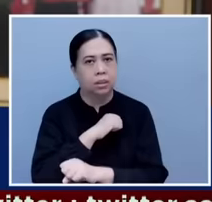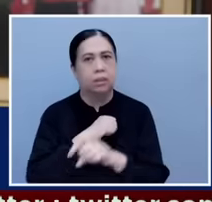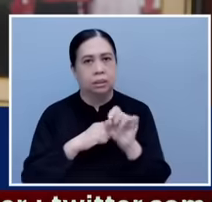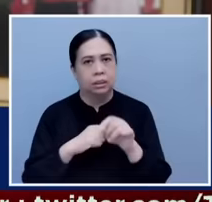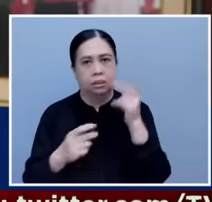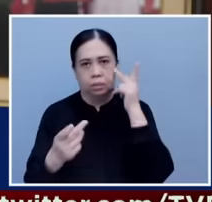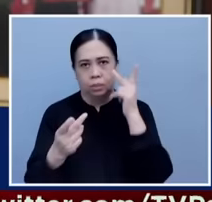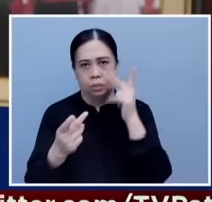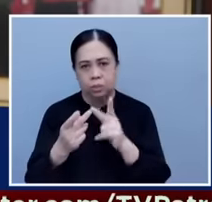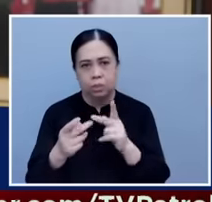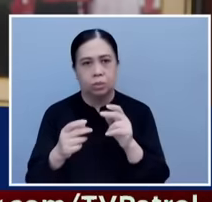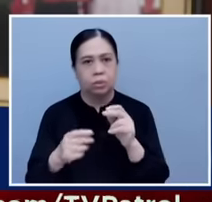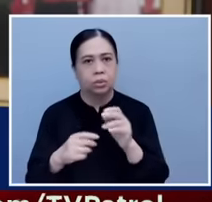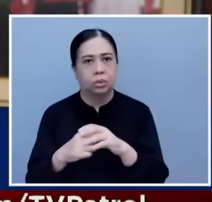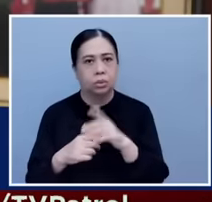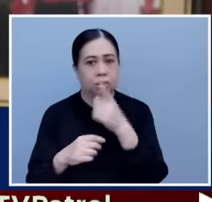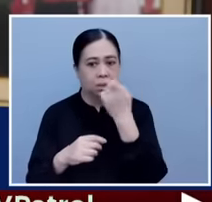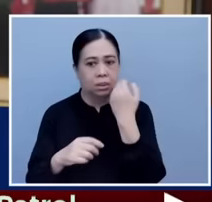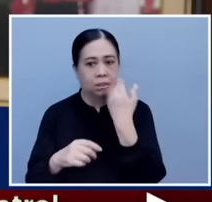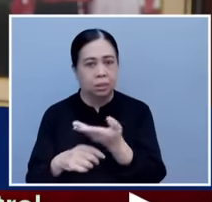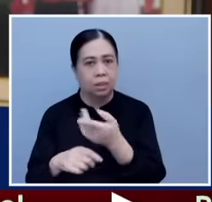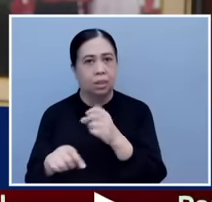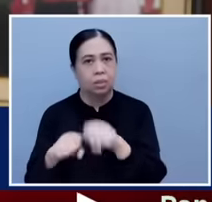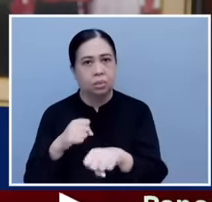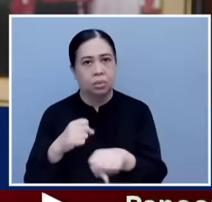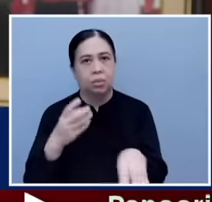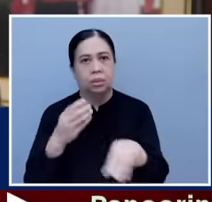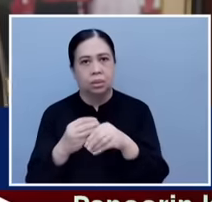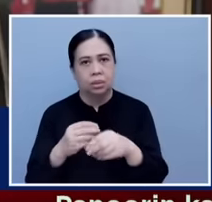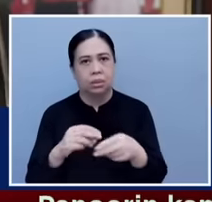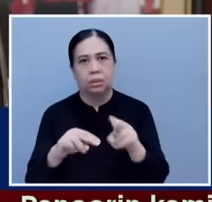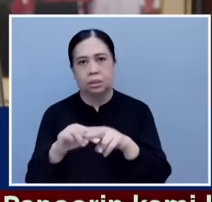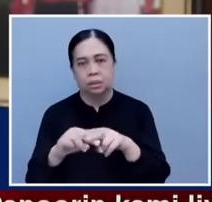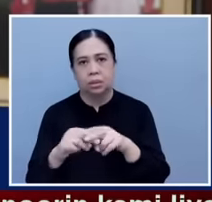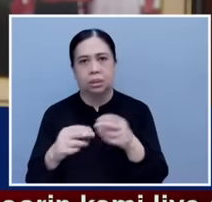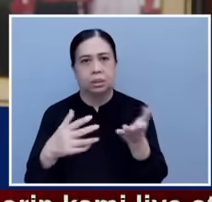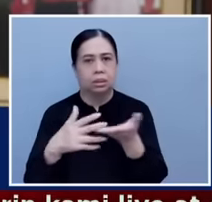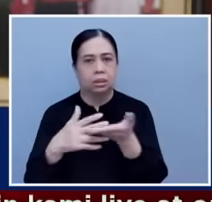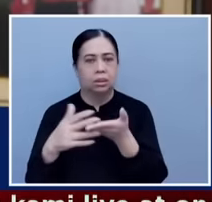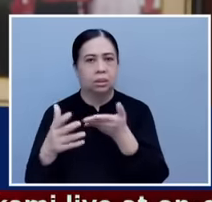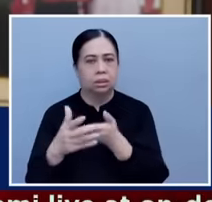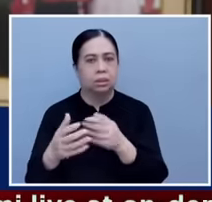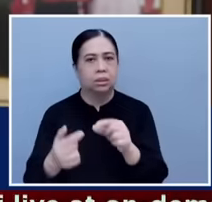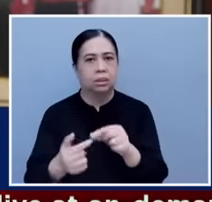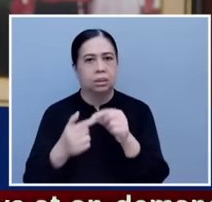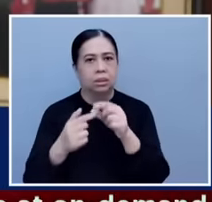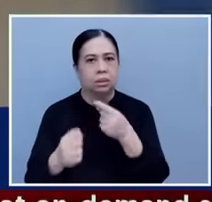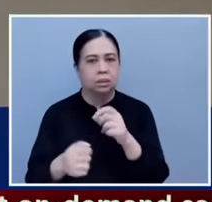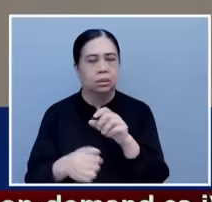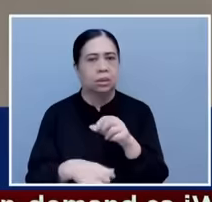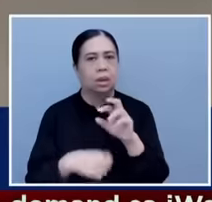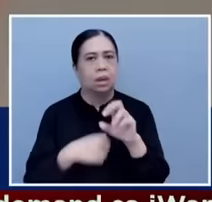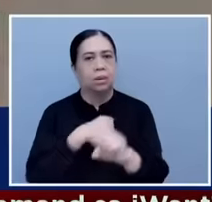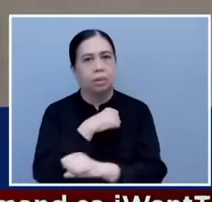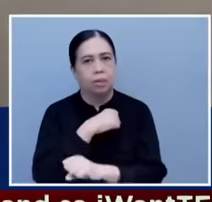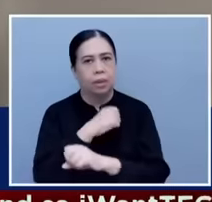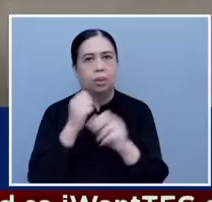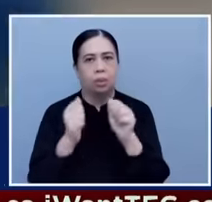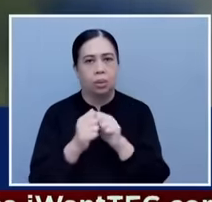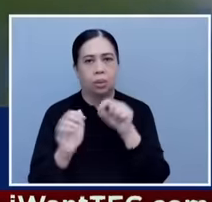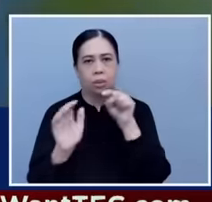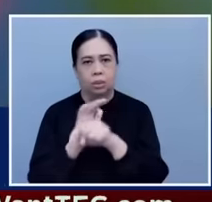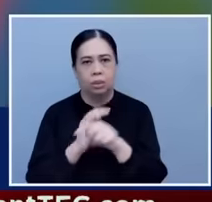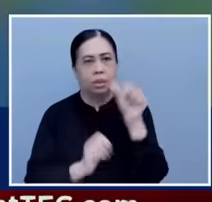ay may namatay yung biktima, so pwede po dating mag-file ng special complex crime of robbery with homicide. Nakainom umano